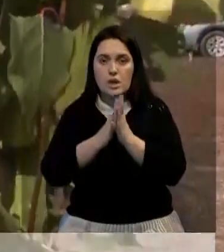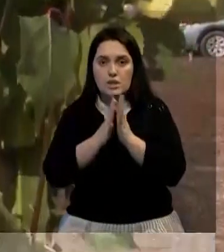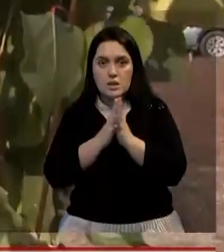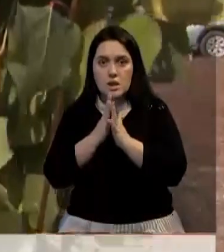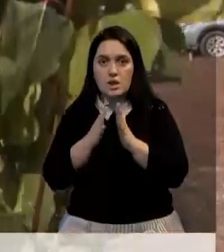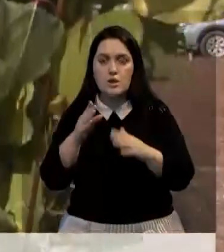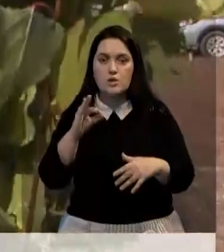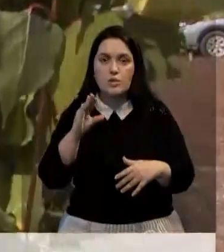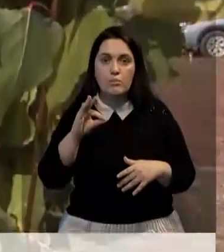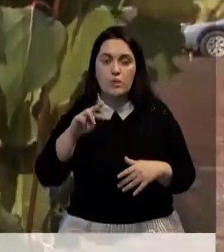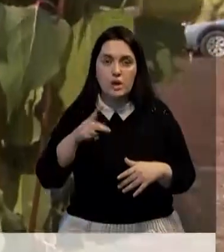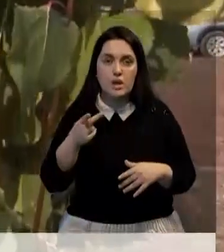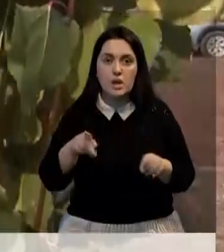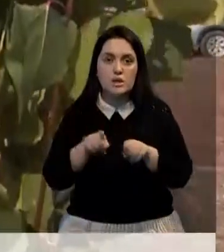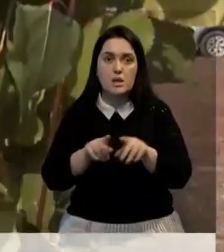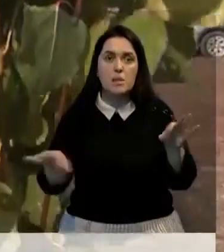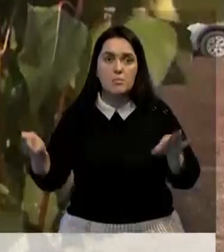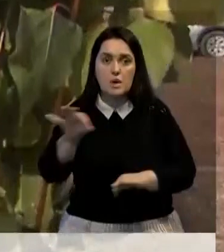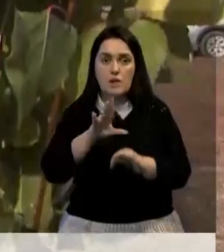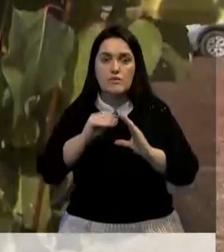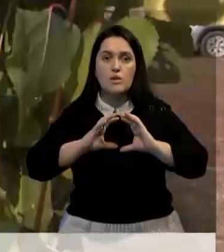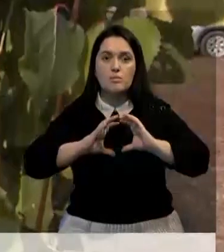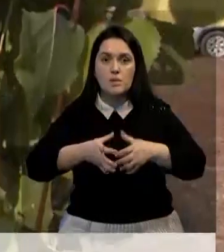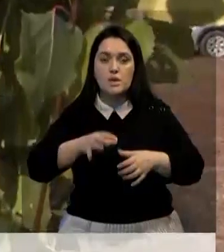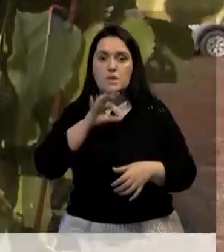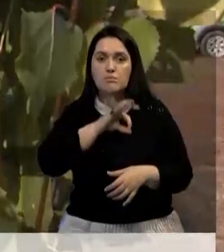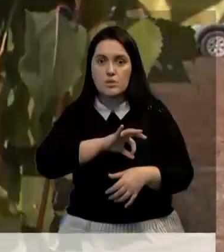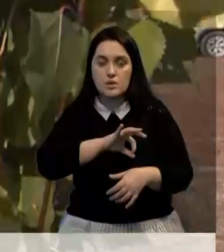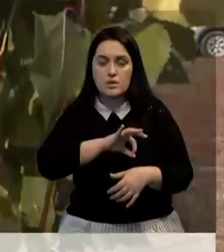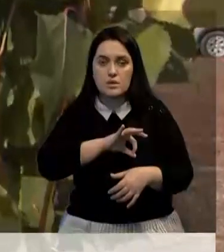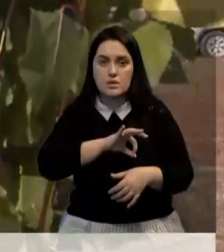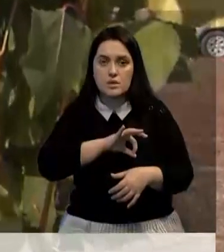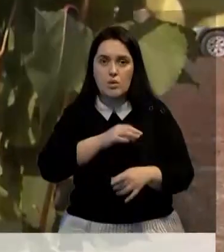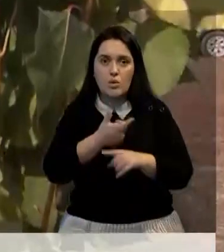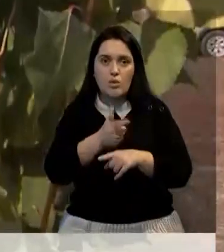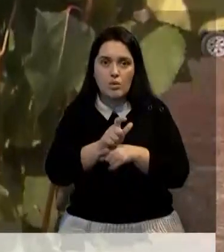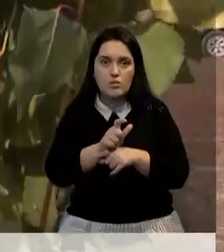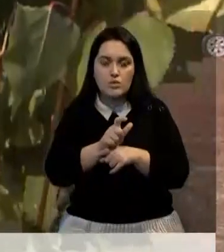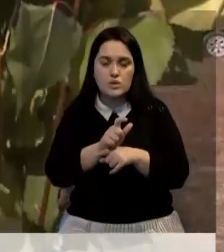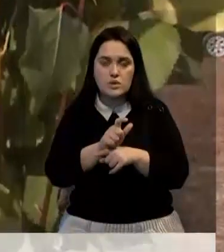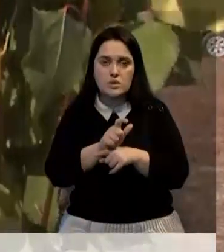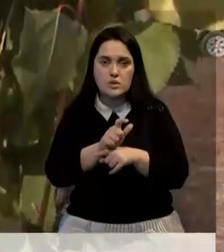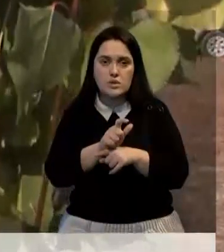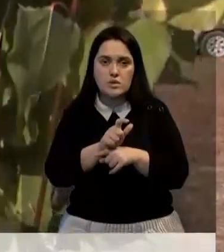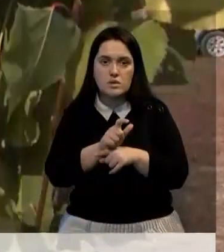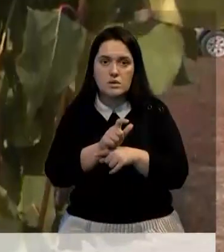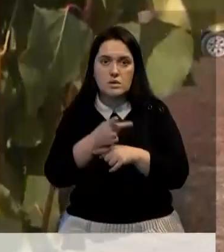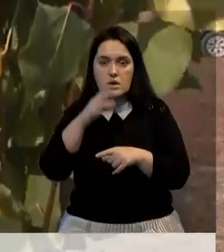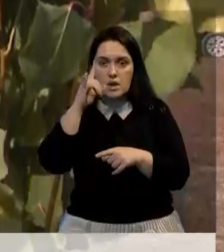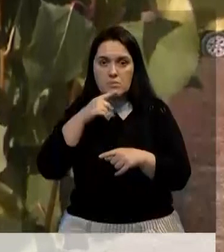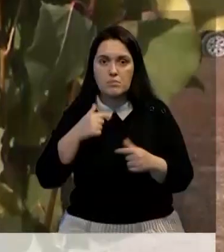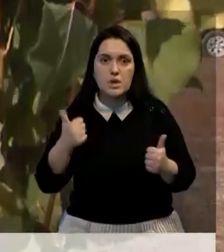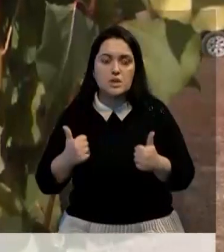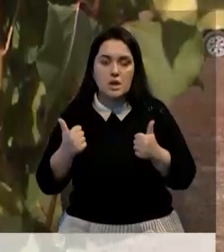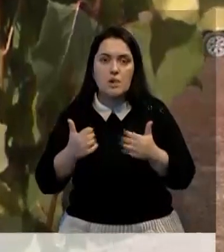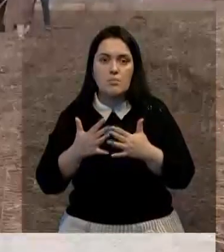Тополь для таких проектов во всем мире используется и это очень актуально Сейчас для Казахстана когда мы стараемся